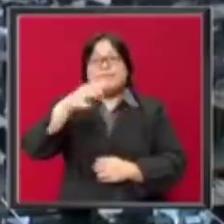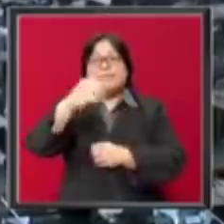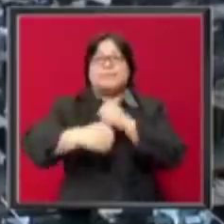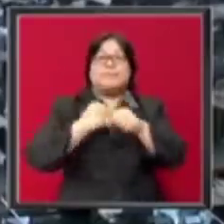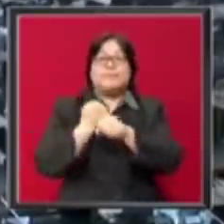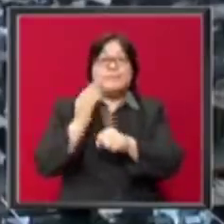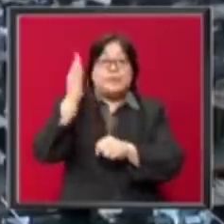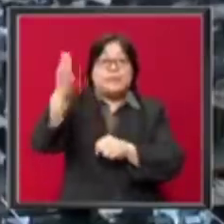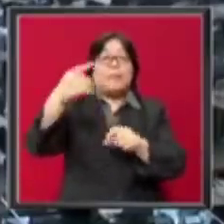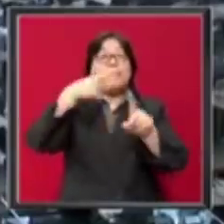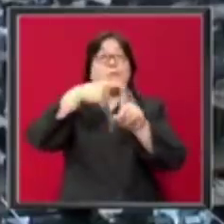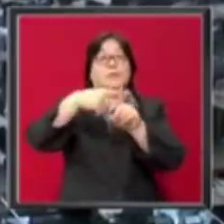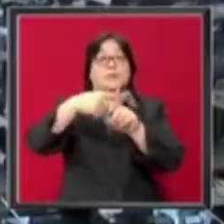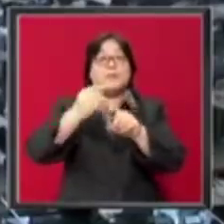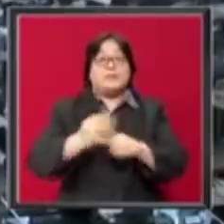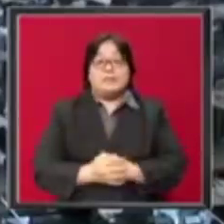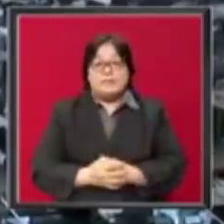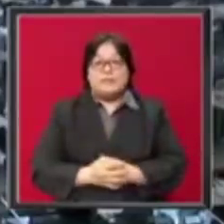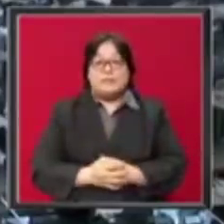tahun depan positif